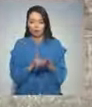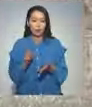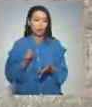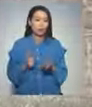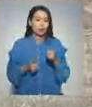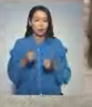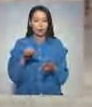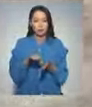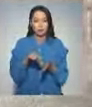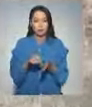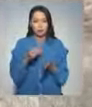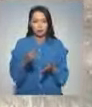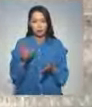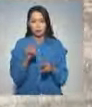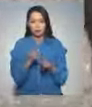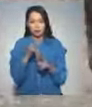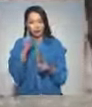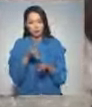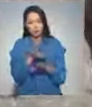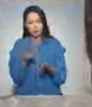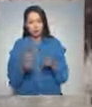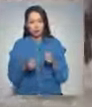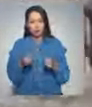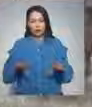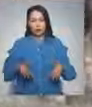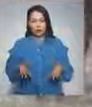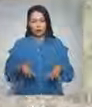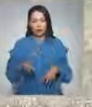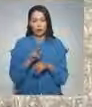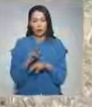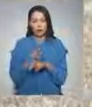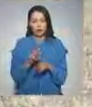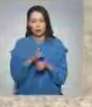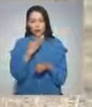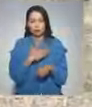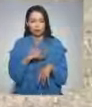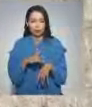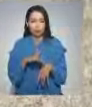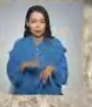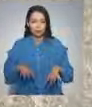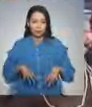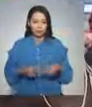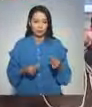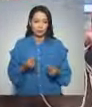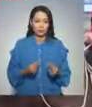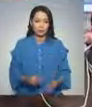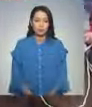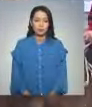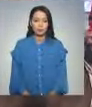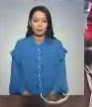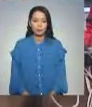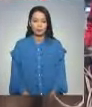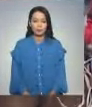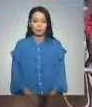Ол жас кезінде талай асауды бас білдірген, қазірде жылқының бабын тауып жүйрікті жазбай таниды. Ол кісіз